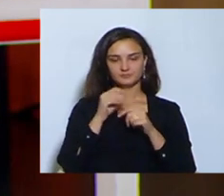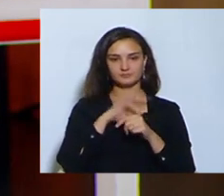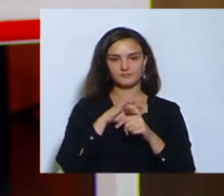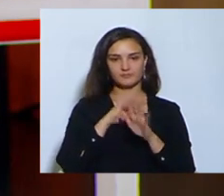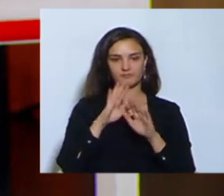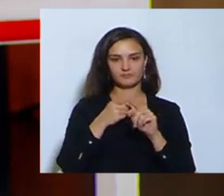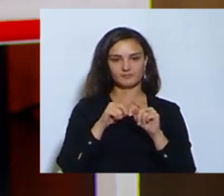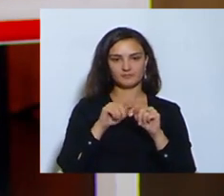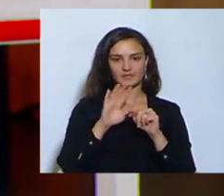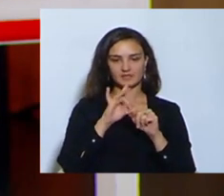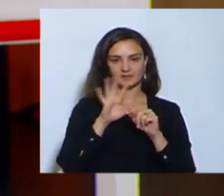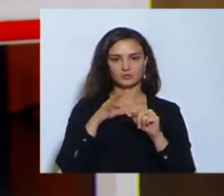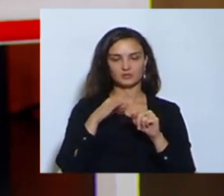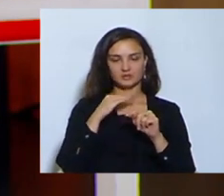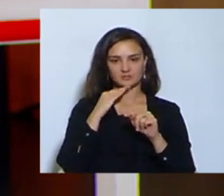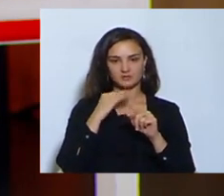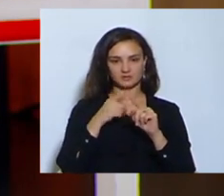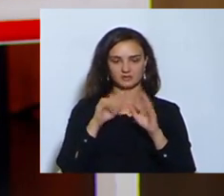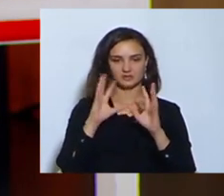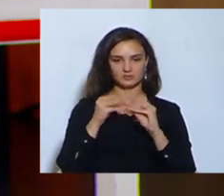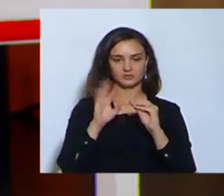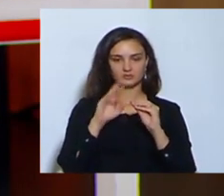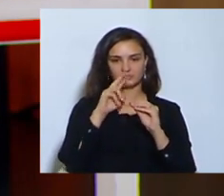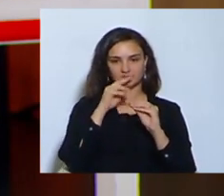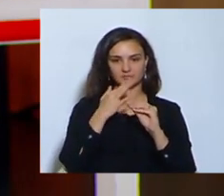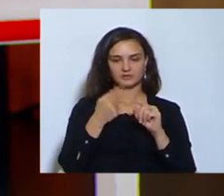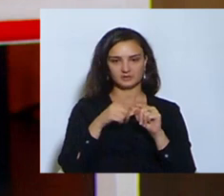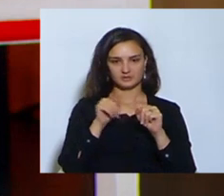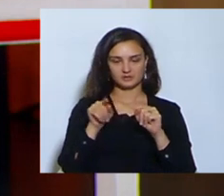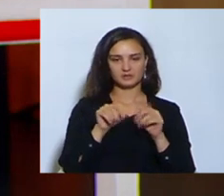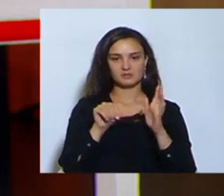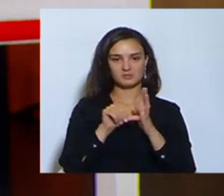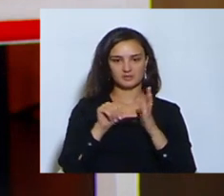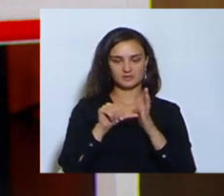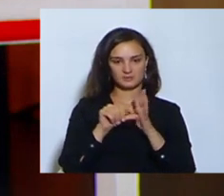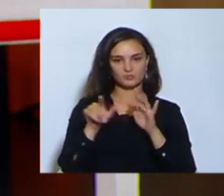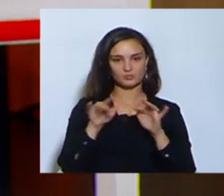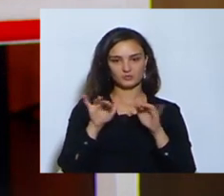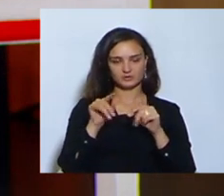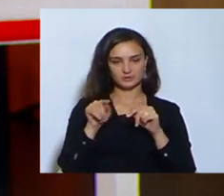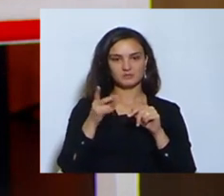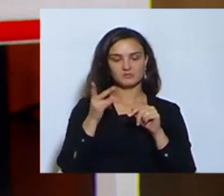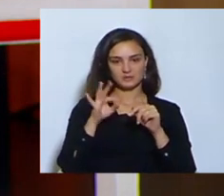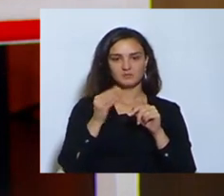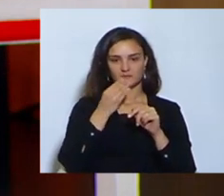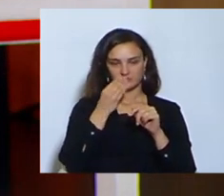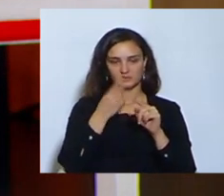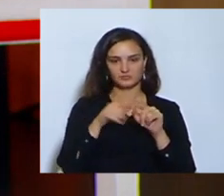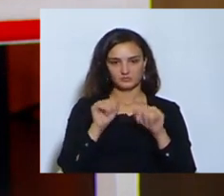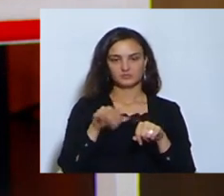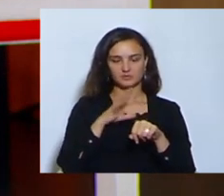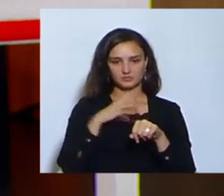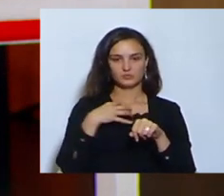მხოლოდ არ იქნებოდა საკმარისი არავითარ შემთხვევაში პრეპარატი ასრულებს დამხმარე ფუნქციას თუმცა კვება შეიძლება